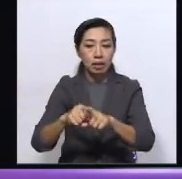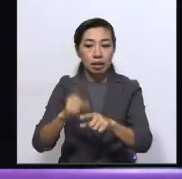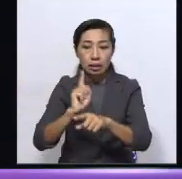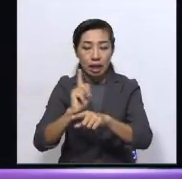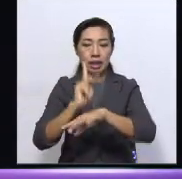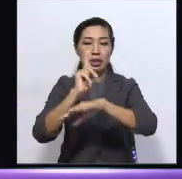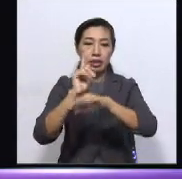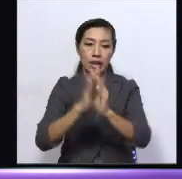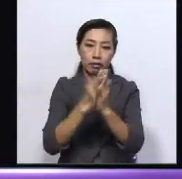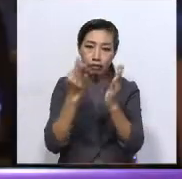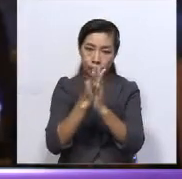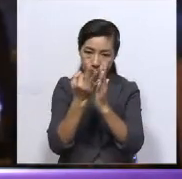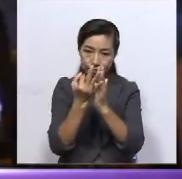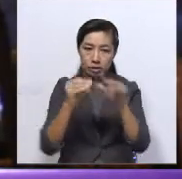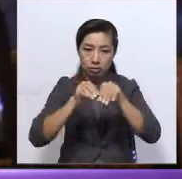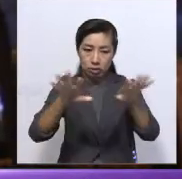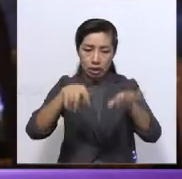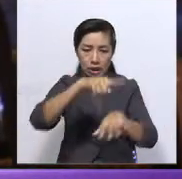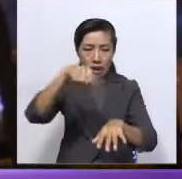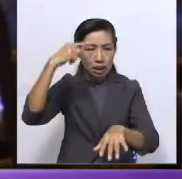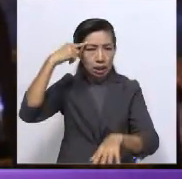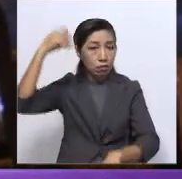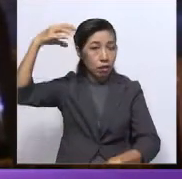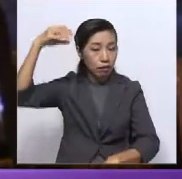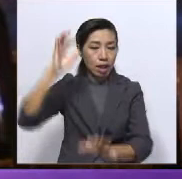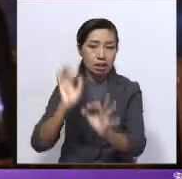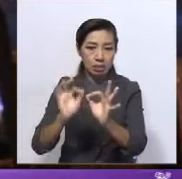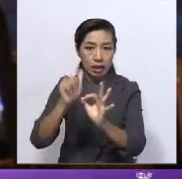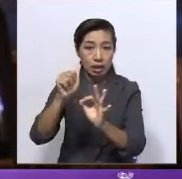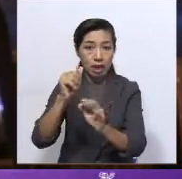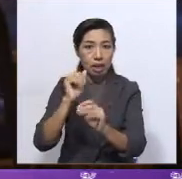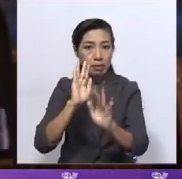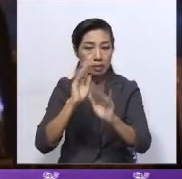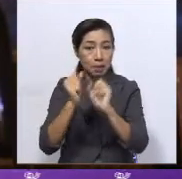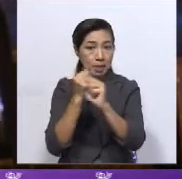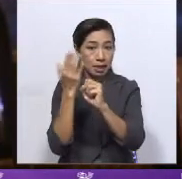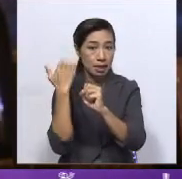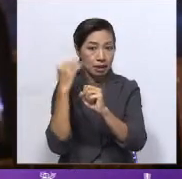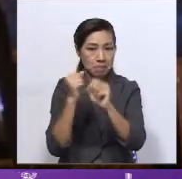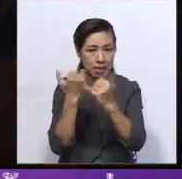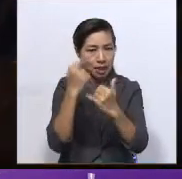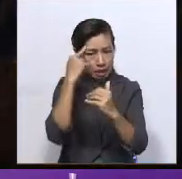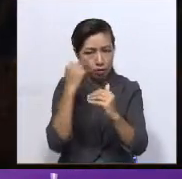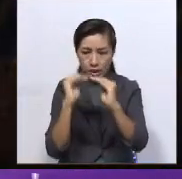โซเชียลมีเดียตั้งเป้าว่าจะลดการใช้ไฟฟ้าเพิ่มขึ้นจากปีที่ผ่านมาได้อีกร้อยละ10